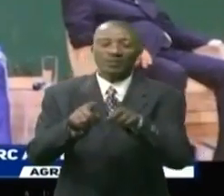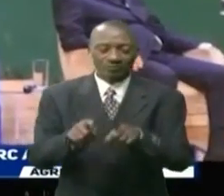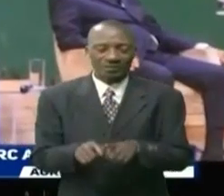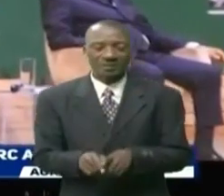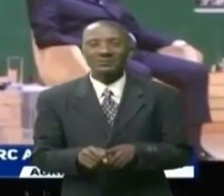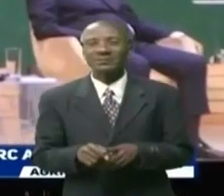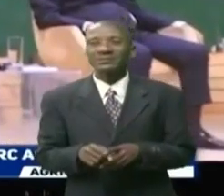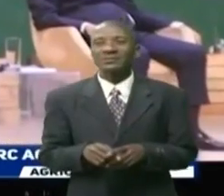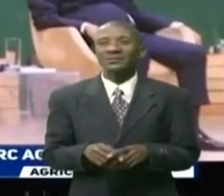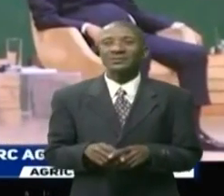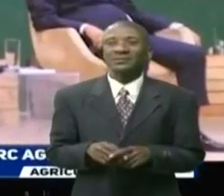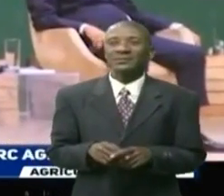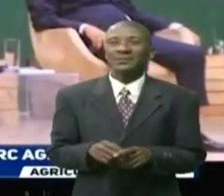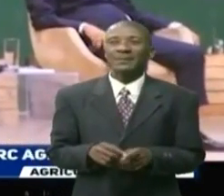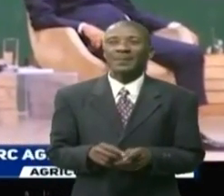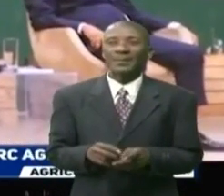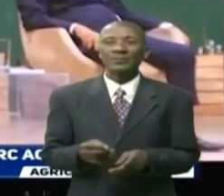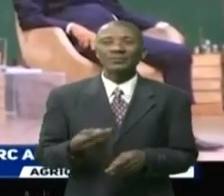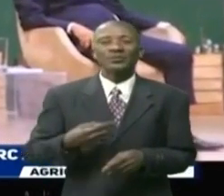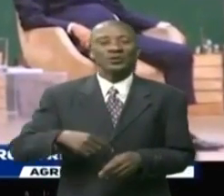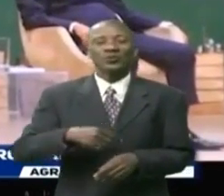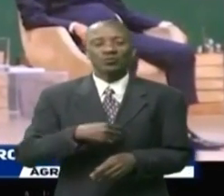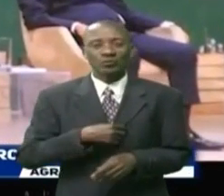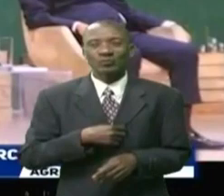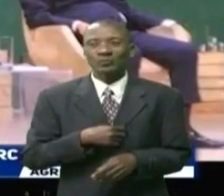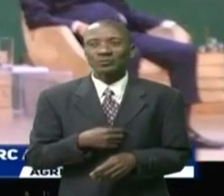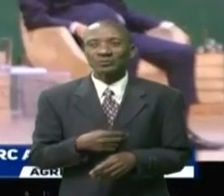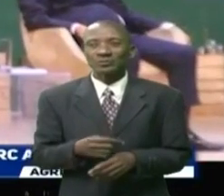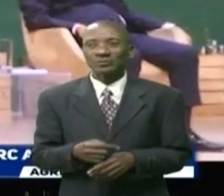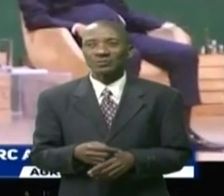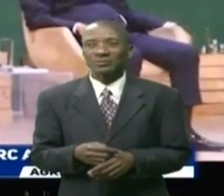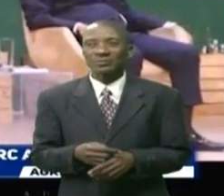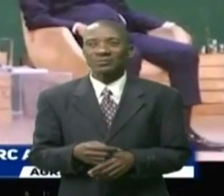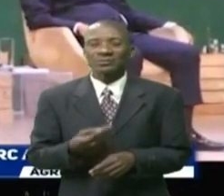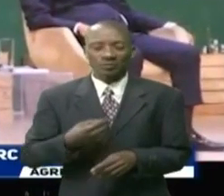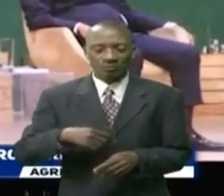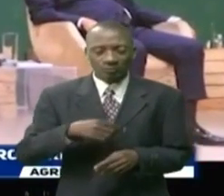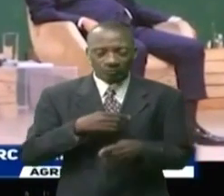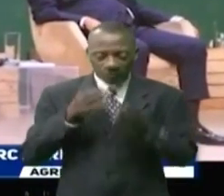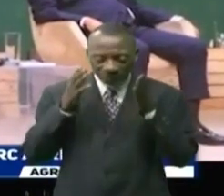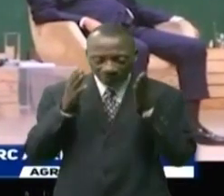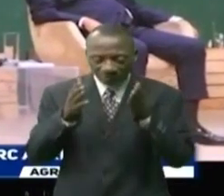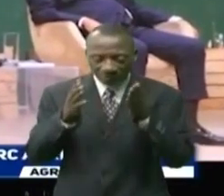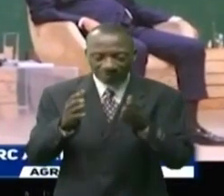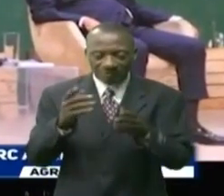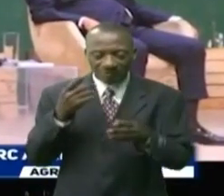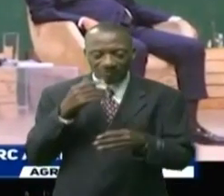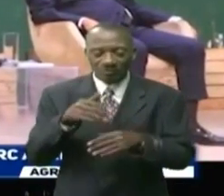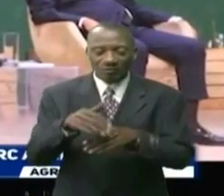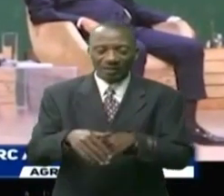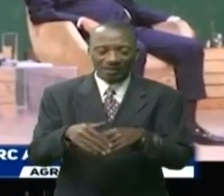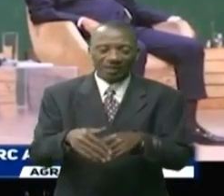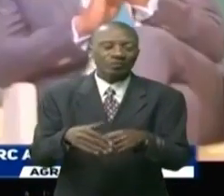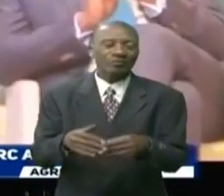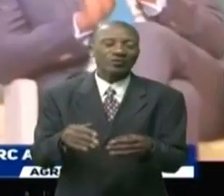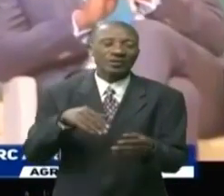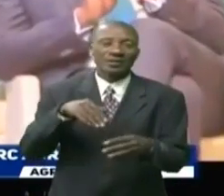l'Agriculture, pour arriver à concrétiser la vision du président de la République, j'ai besoin de cette loi. Quand est-ce que vous me libérez la